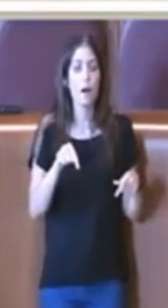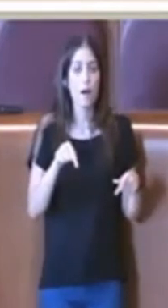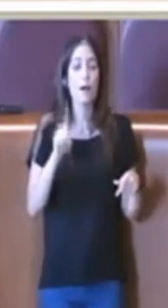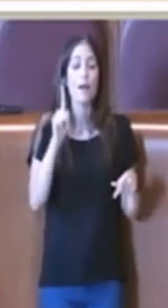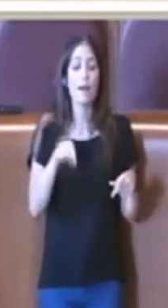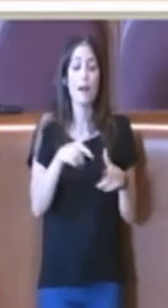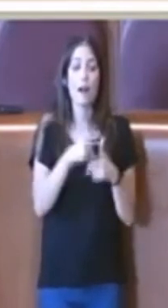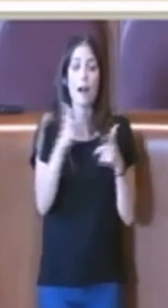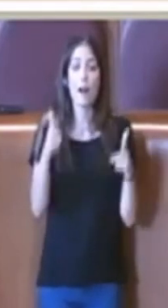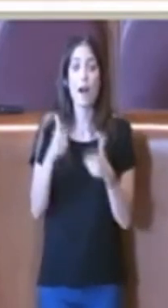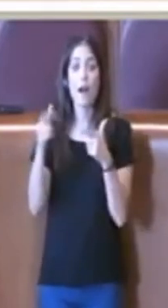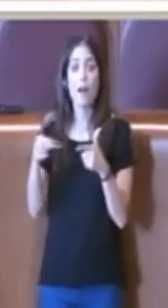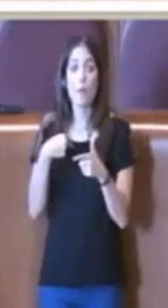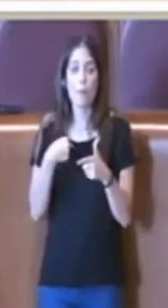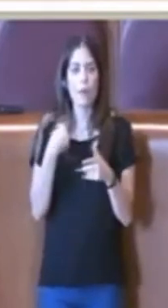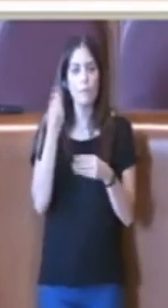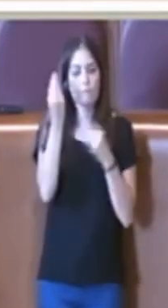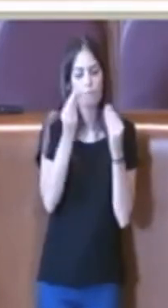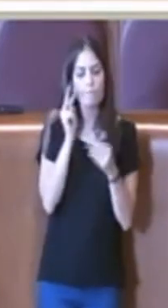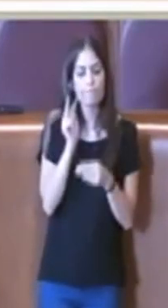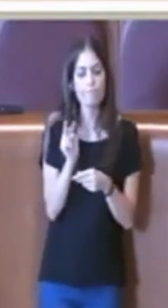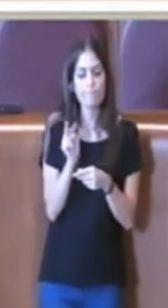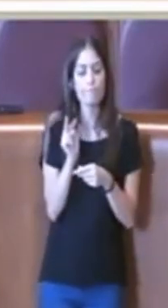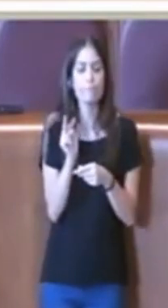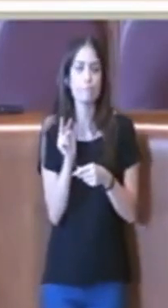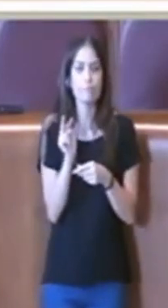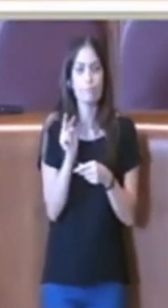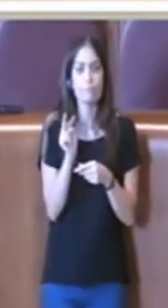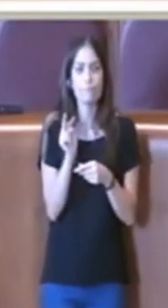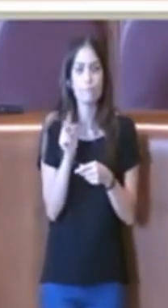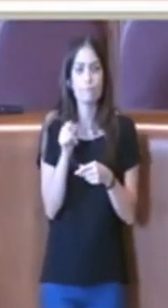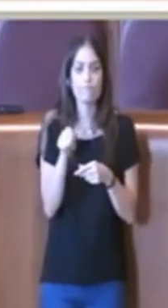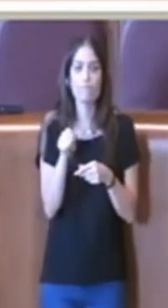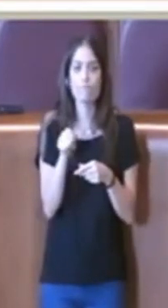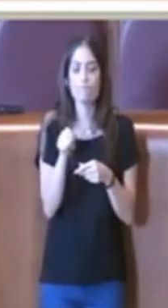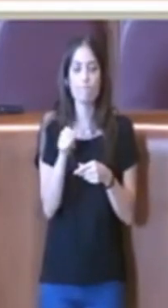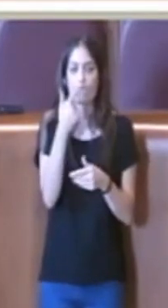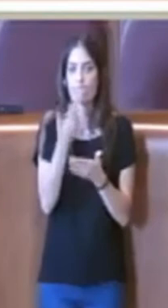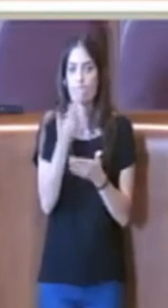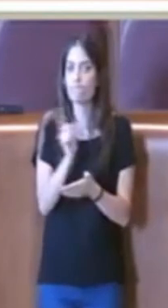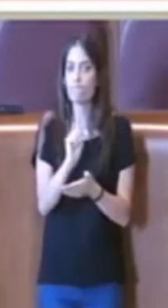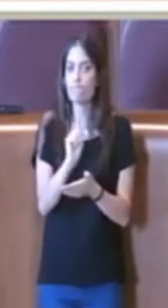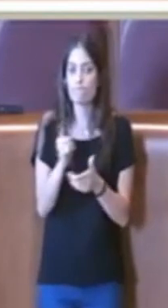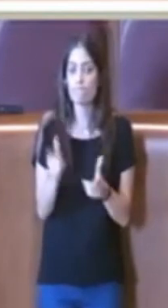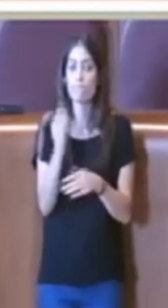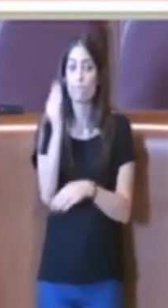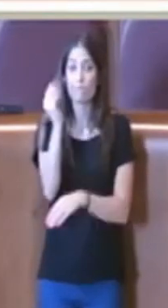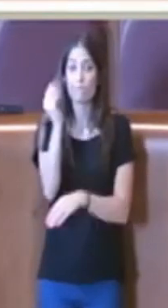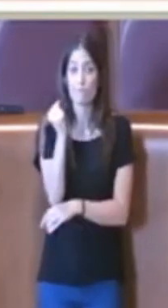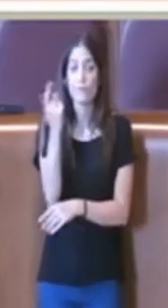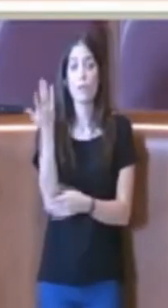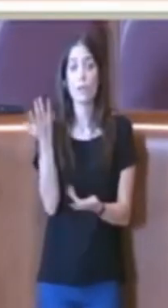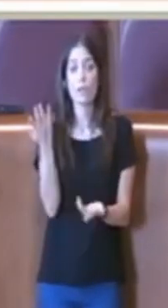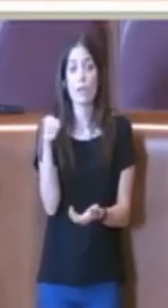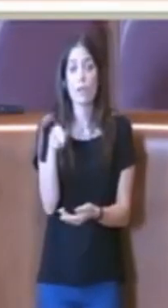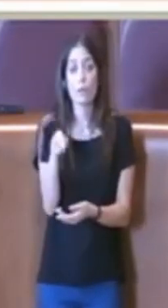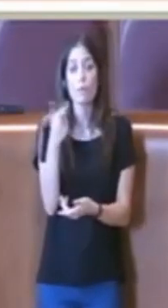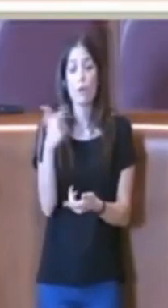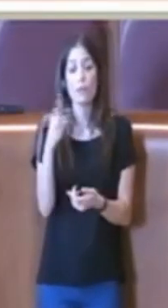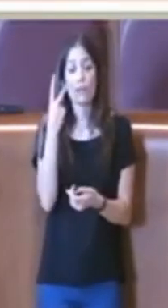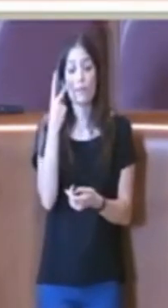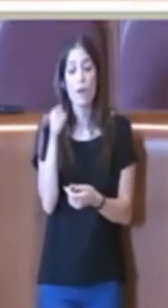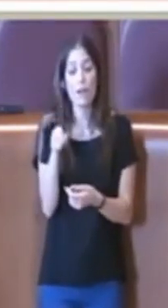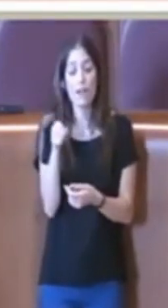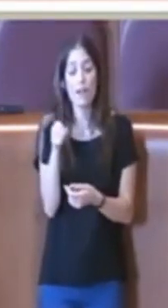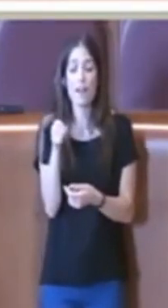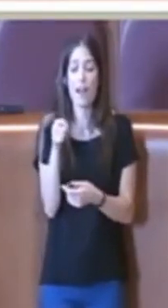alberi che sono stati ritenuti ovviamente non idonei a stare in piedi perché si verificava che